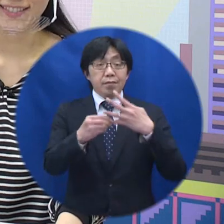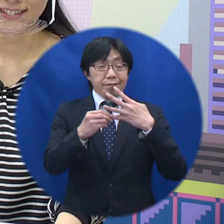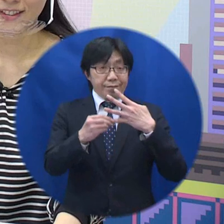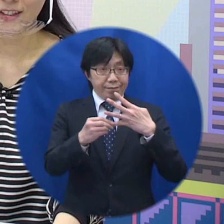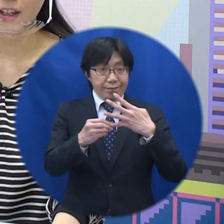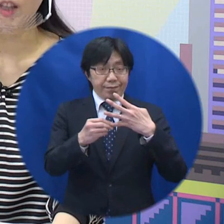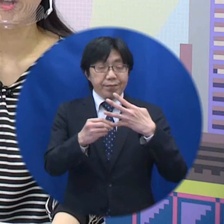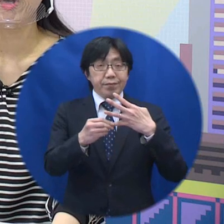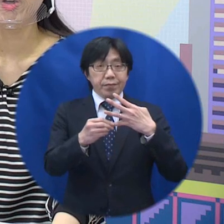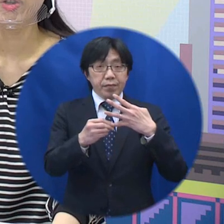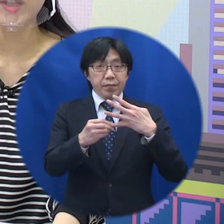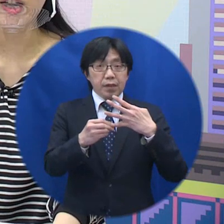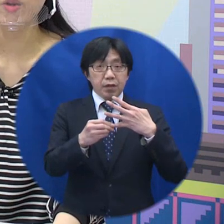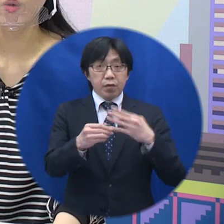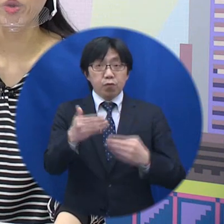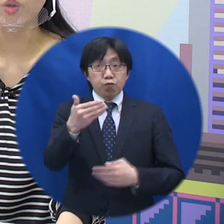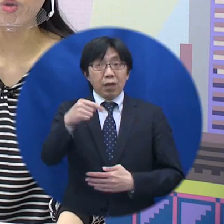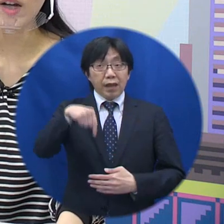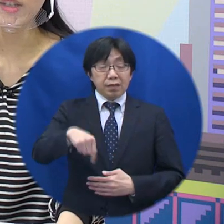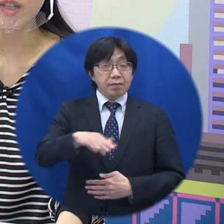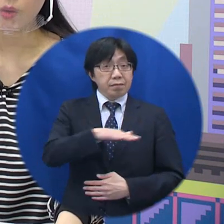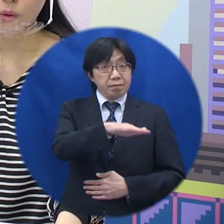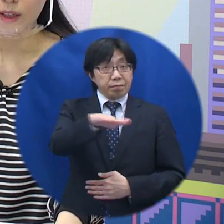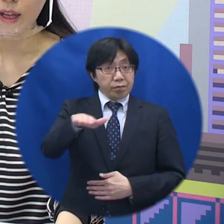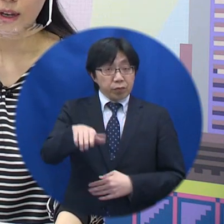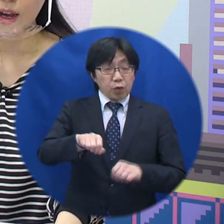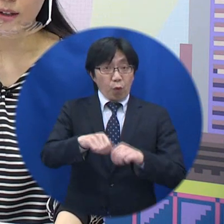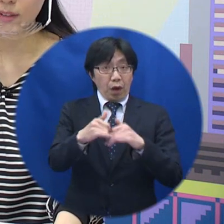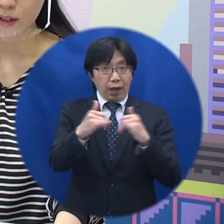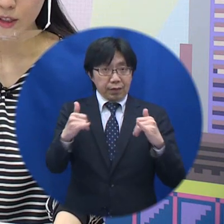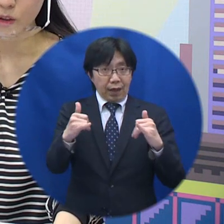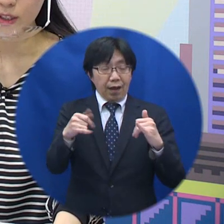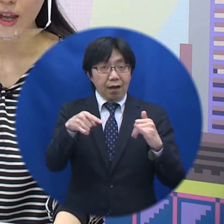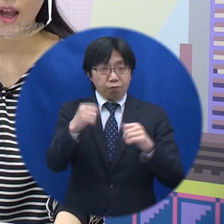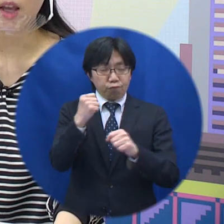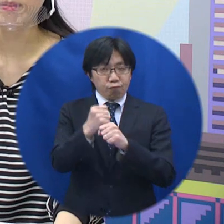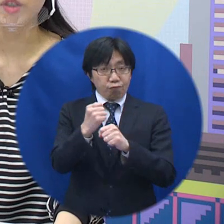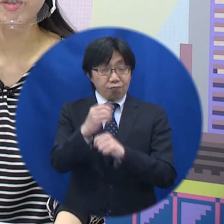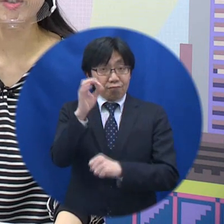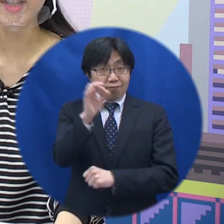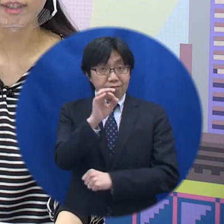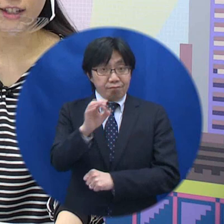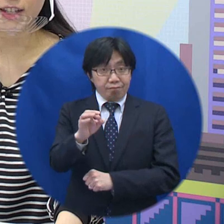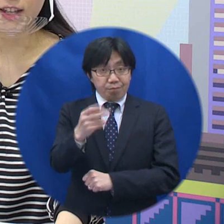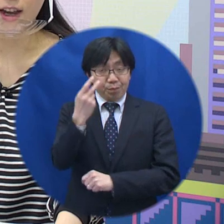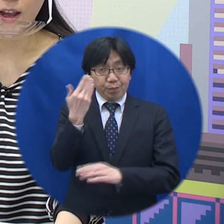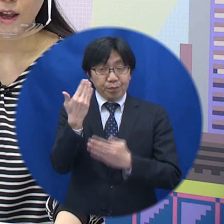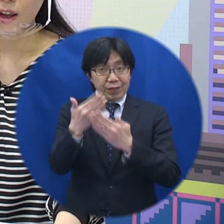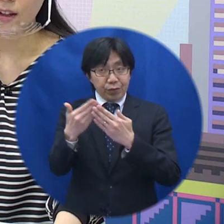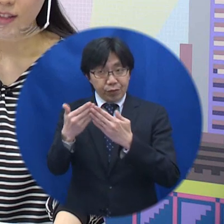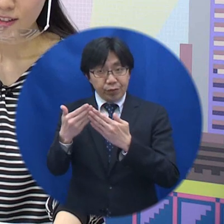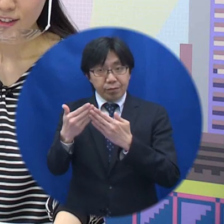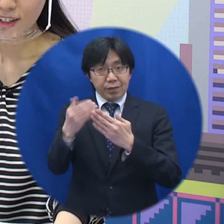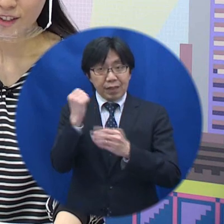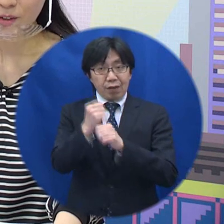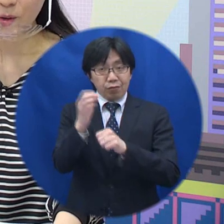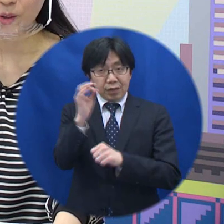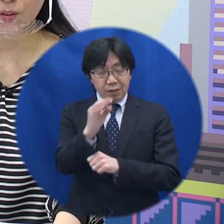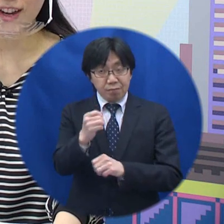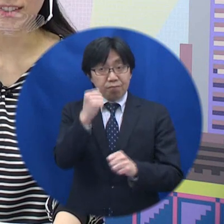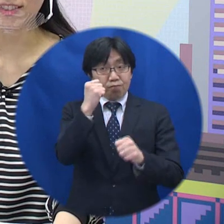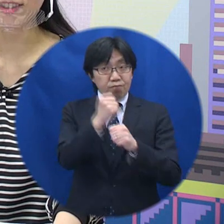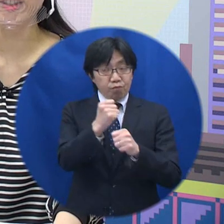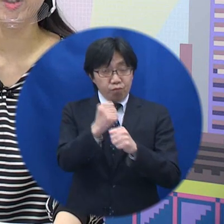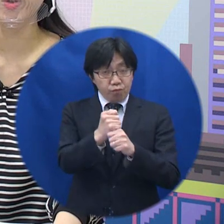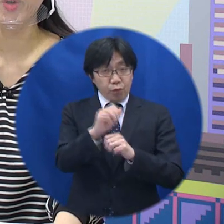次です。区内の障害者の方が制作した美術作品や制作活